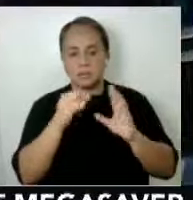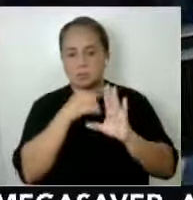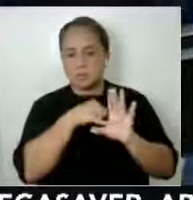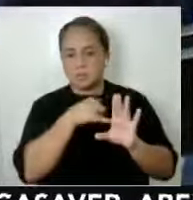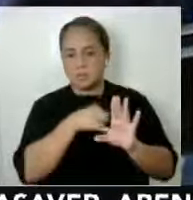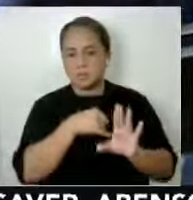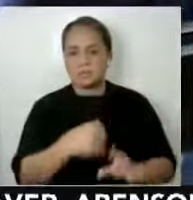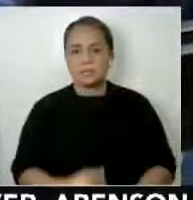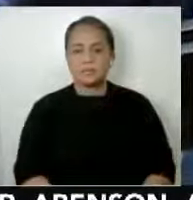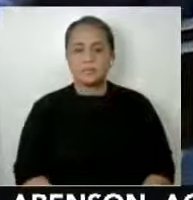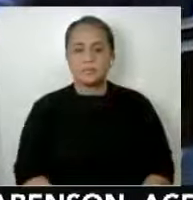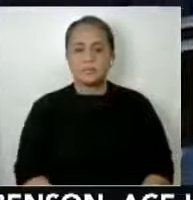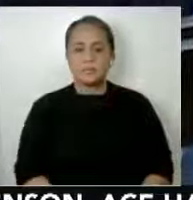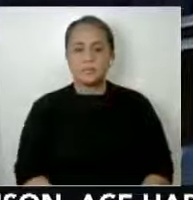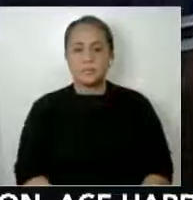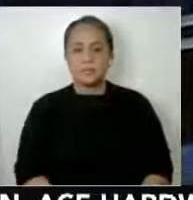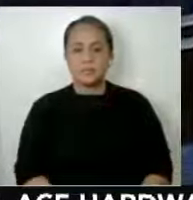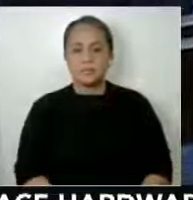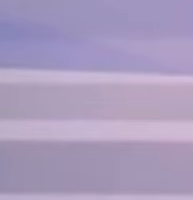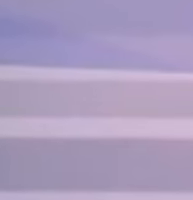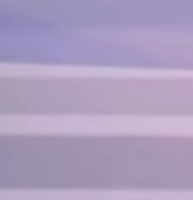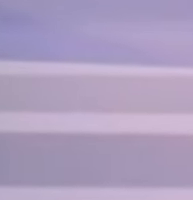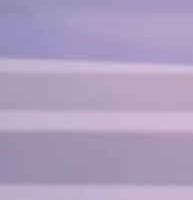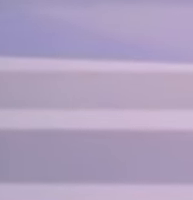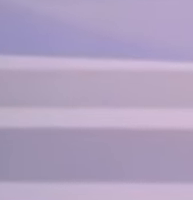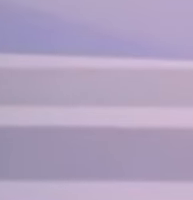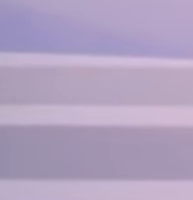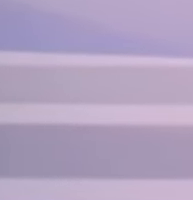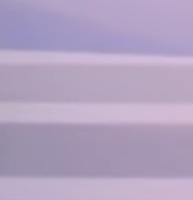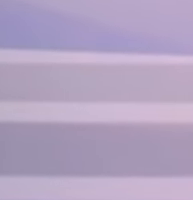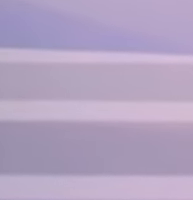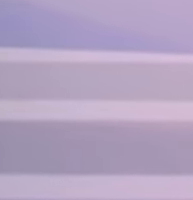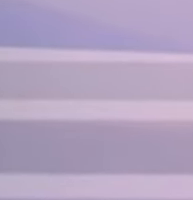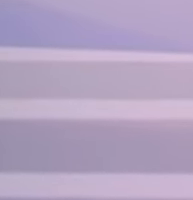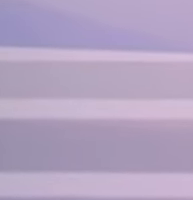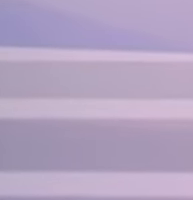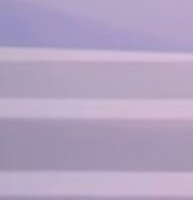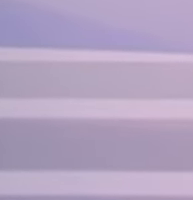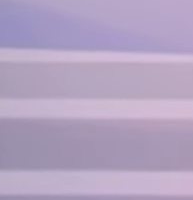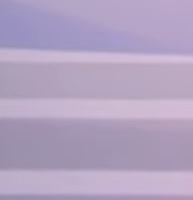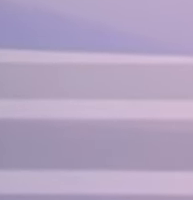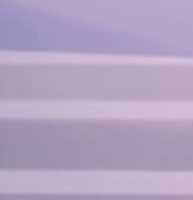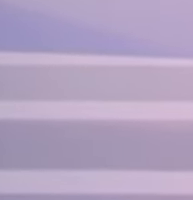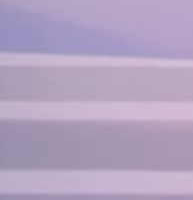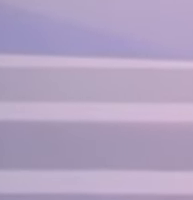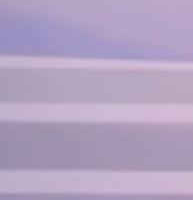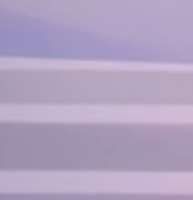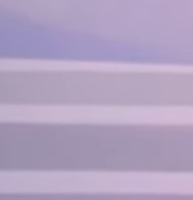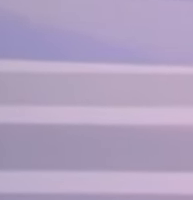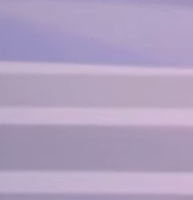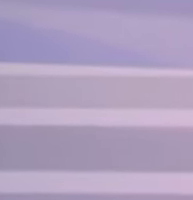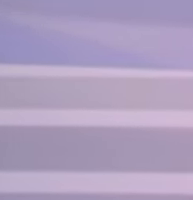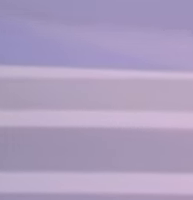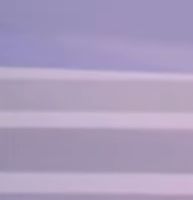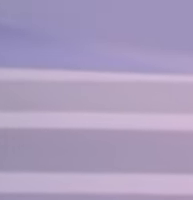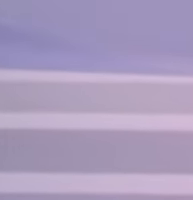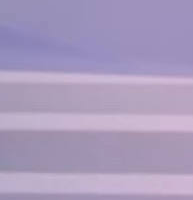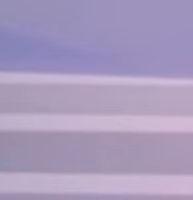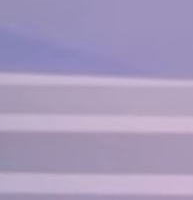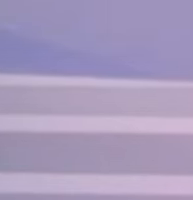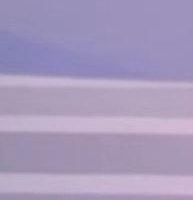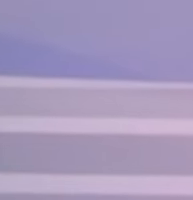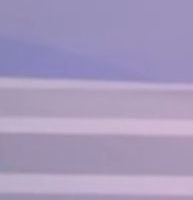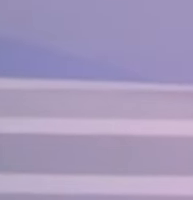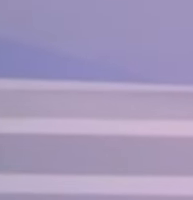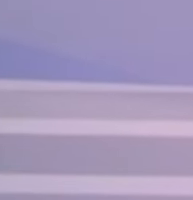News, Dana Tingkungko, Nakatutok, 24 Oras. Baka puso, patuloy na tumutok sa mga balita, mag-subscribe sa GMA Integrated News